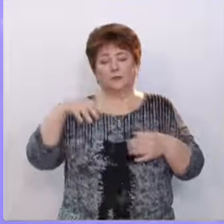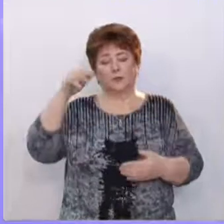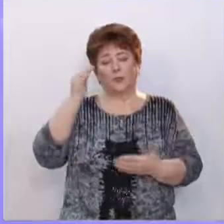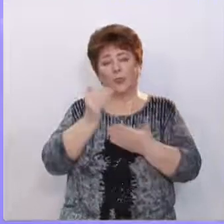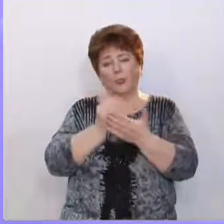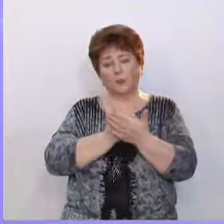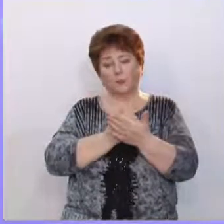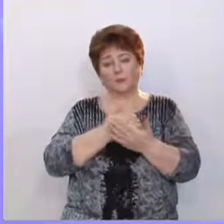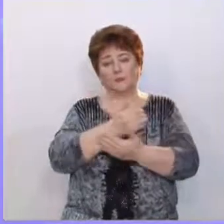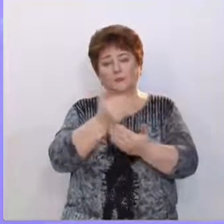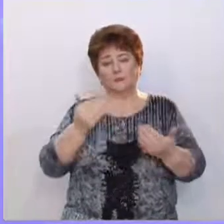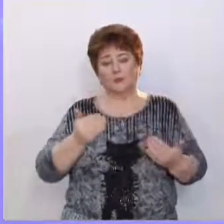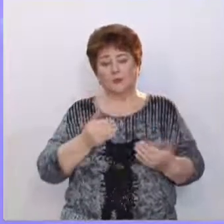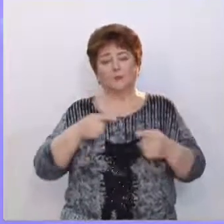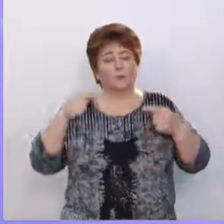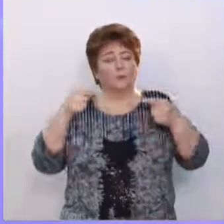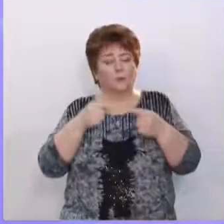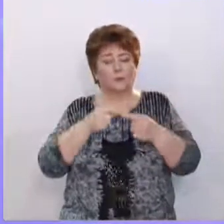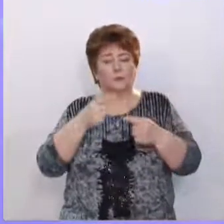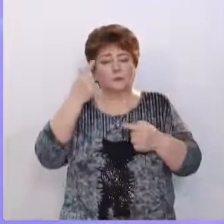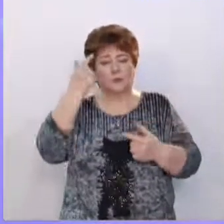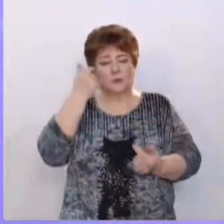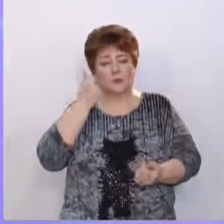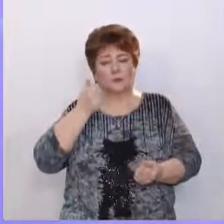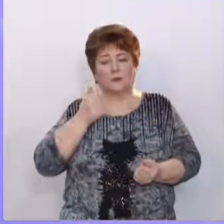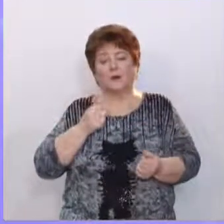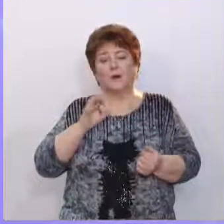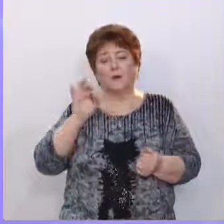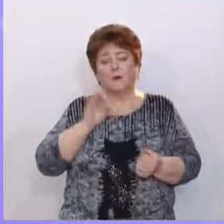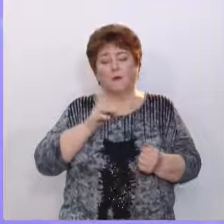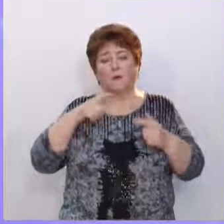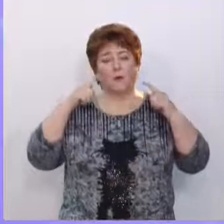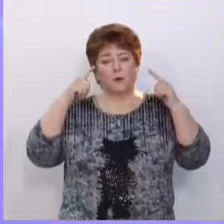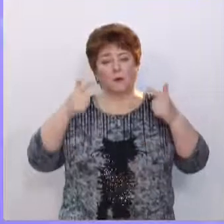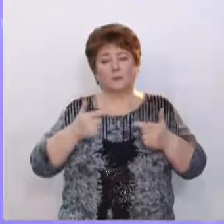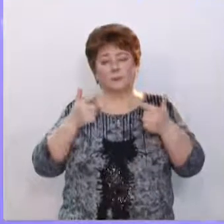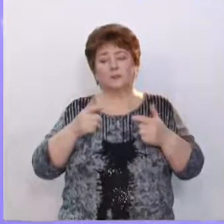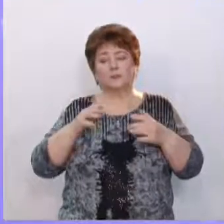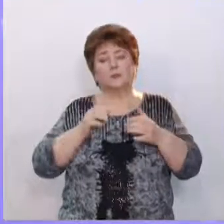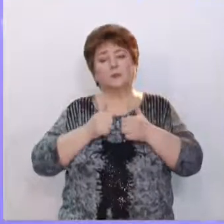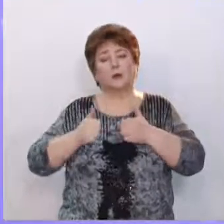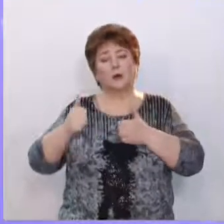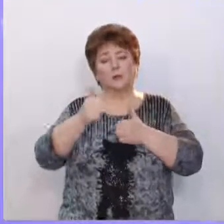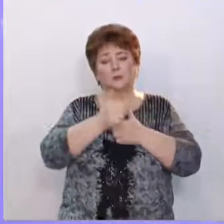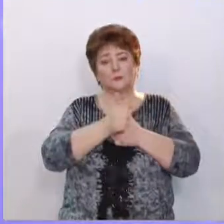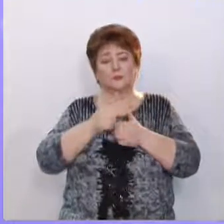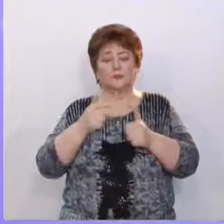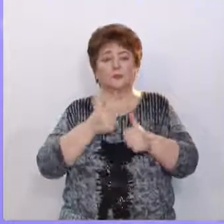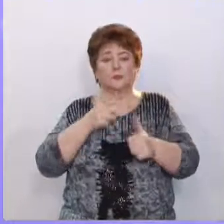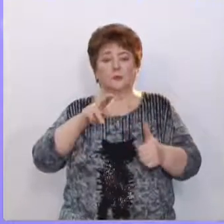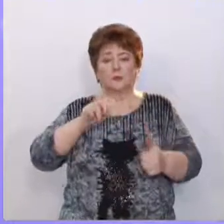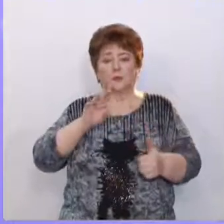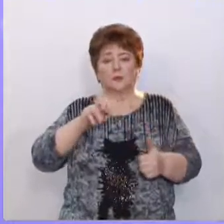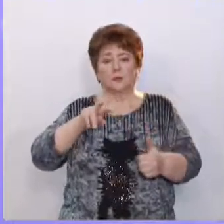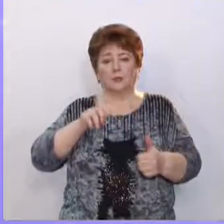уроке мы с вами уточним знания о грамматических особенностях имен